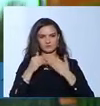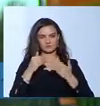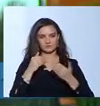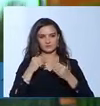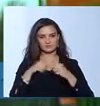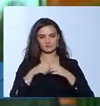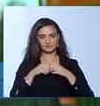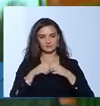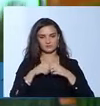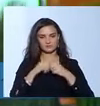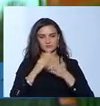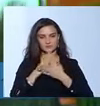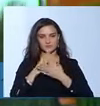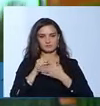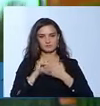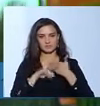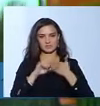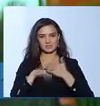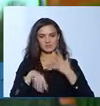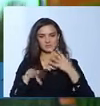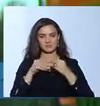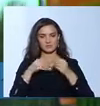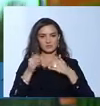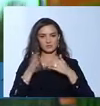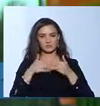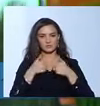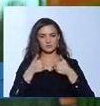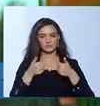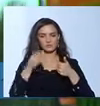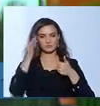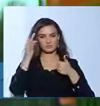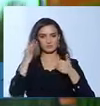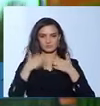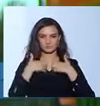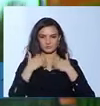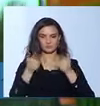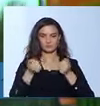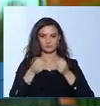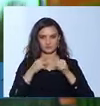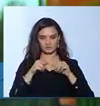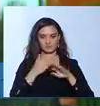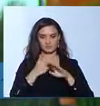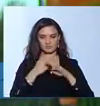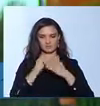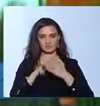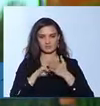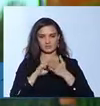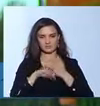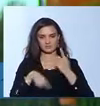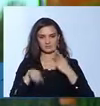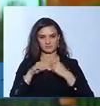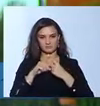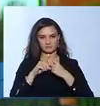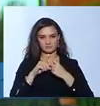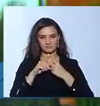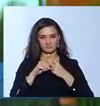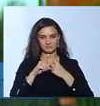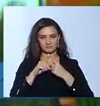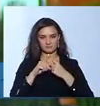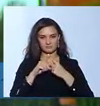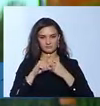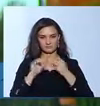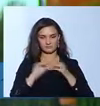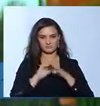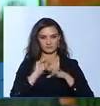წინაპირობა არის ფაქტორები რომელიც ხელს უწყობს მაგალითად თმის ჯანმრთელობას და არის ფაქტორები რომელიც ზრდის